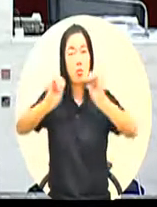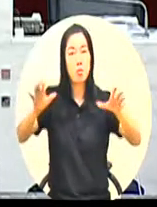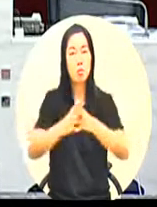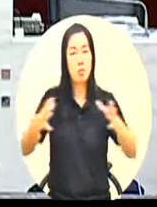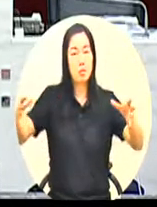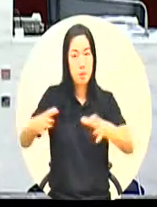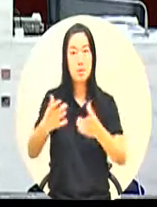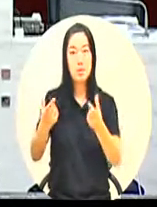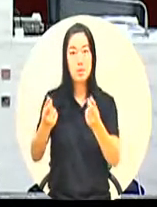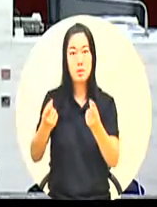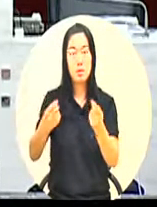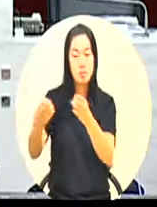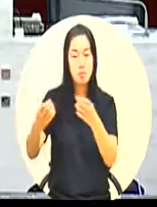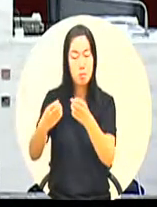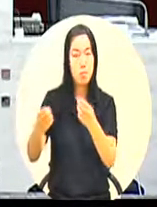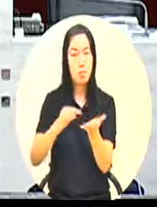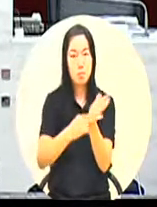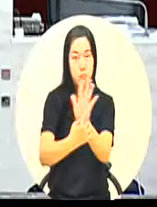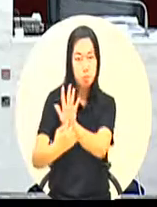的版本。